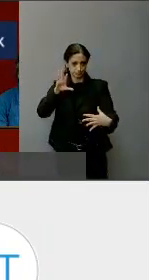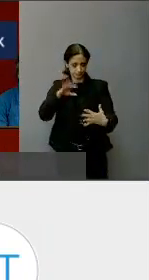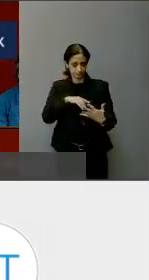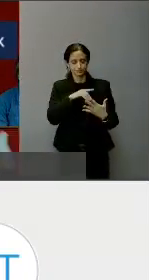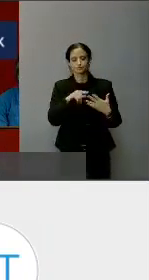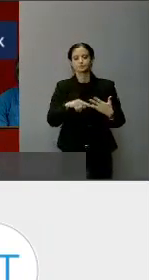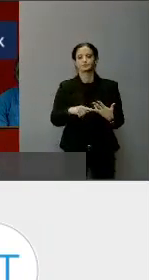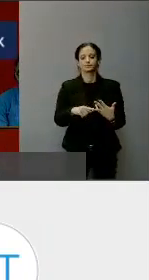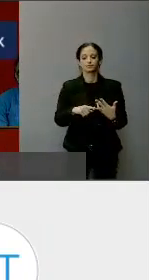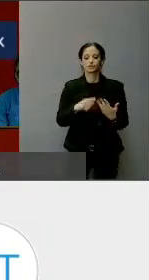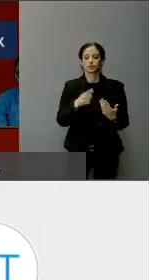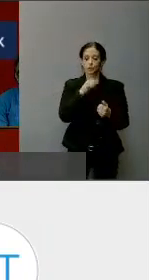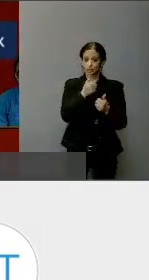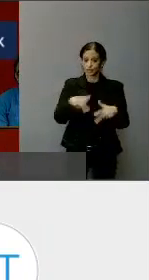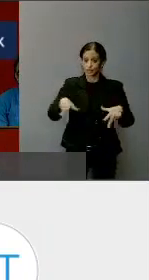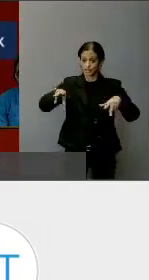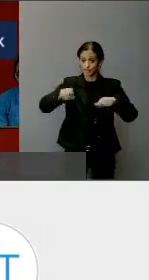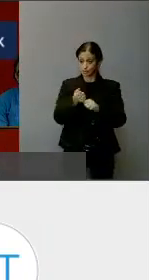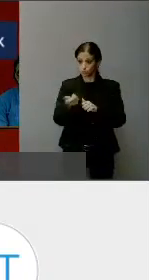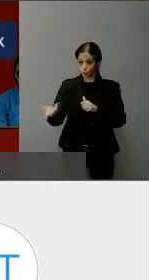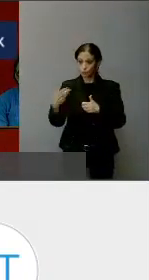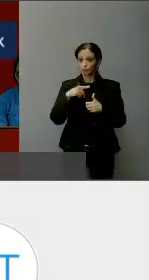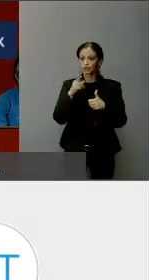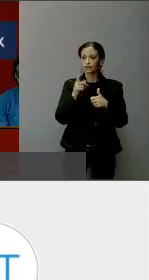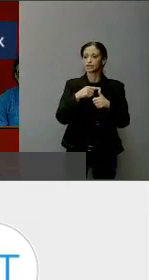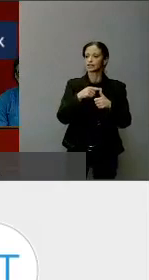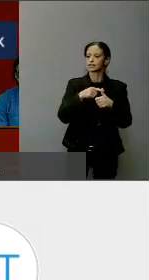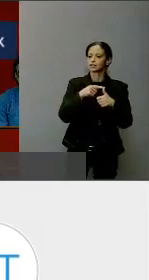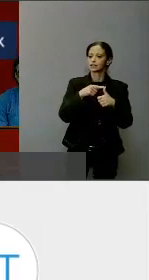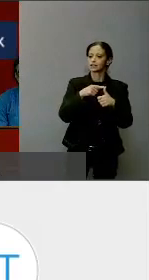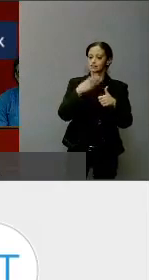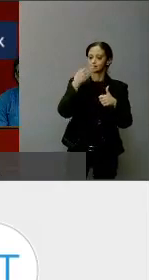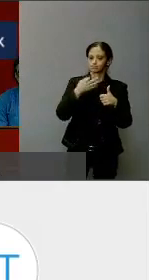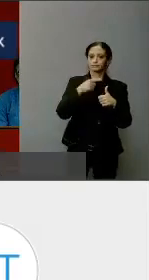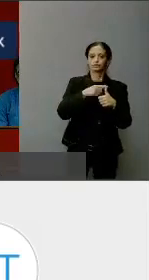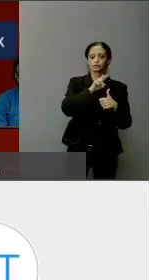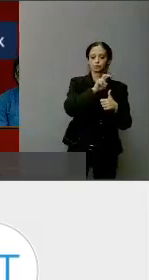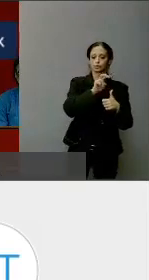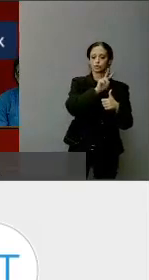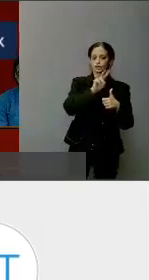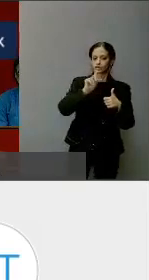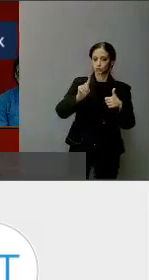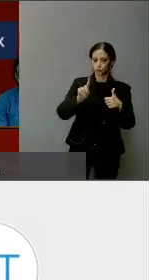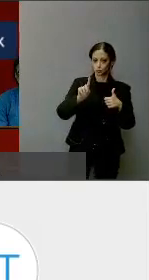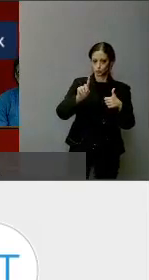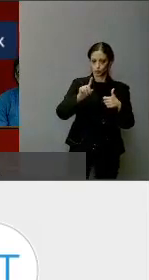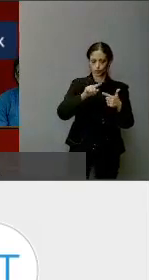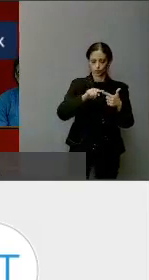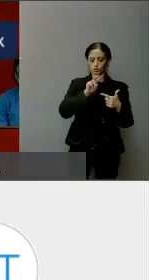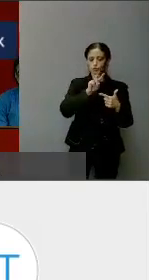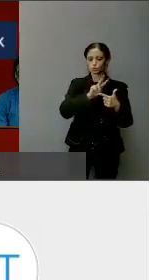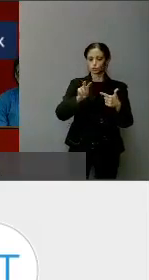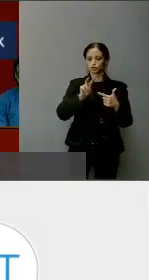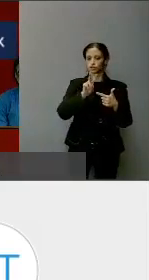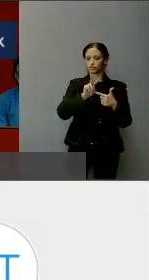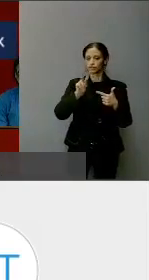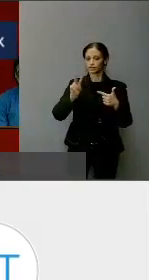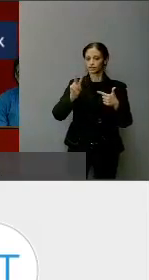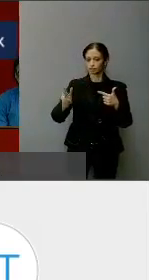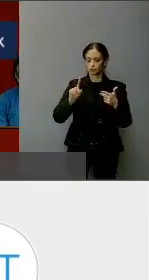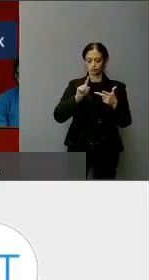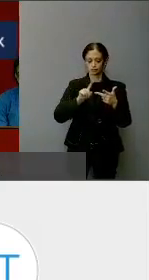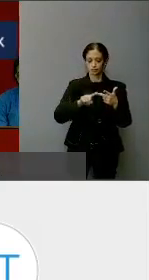44 quindi ripeto i numeri per ecco per certezza 221 222